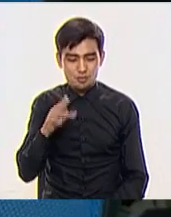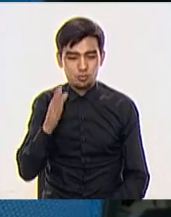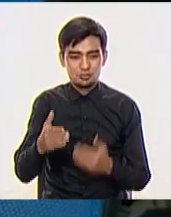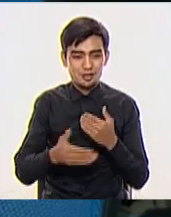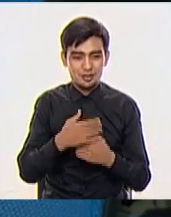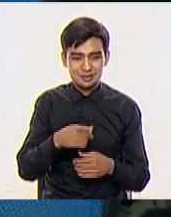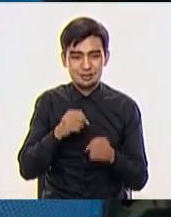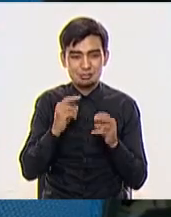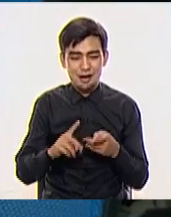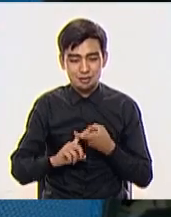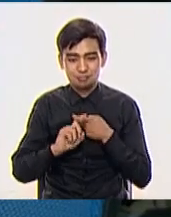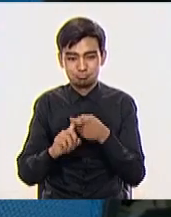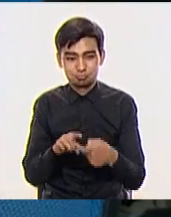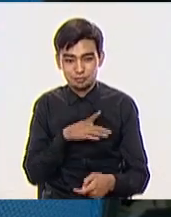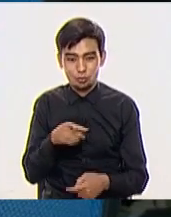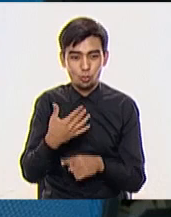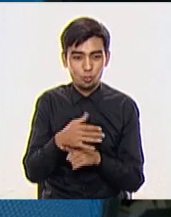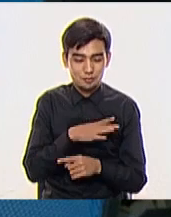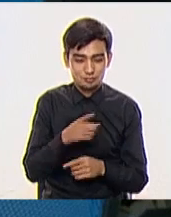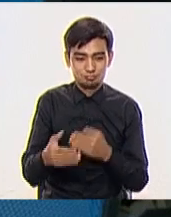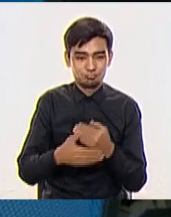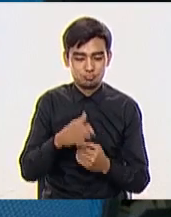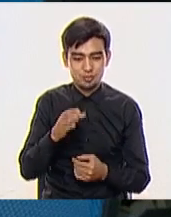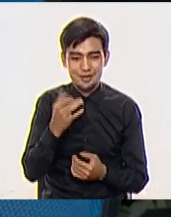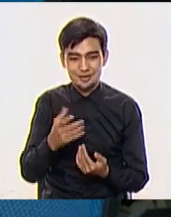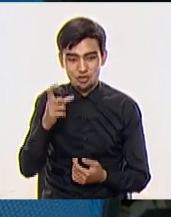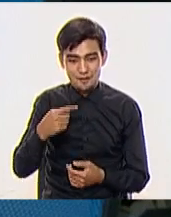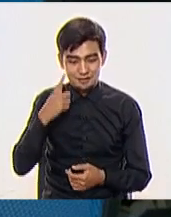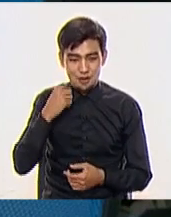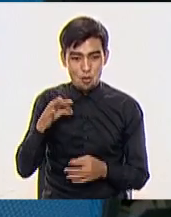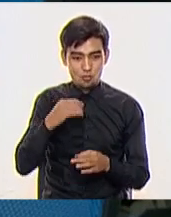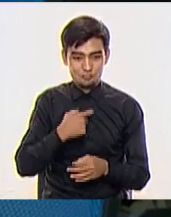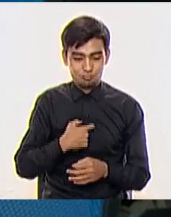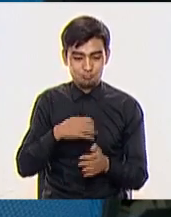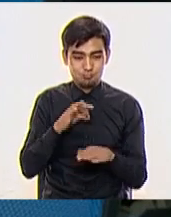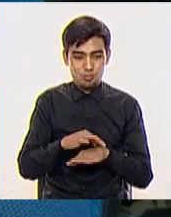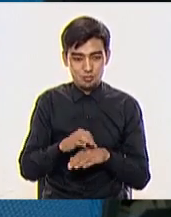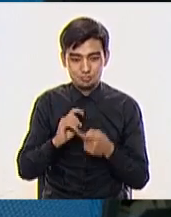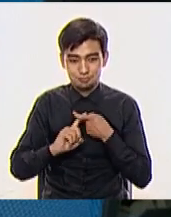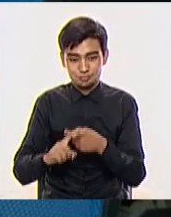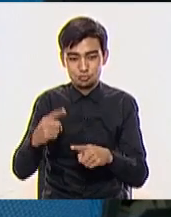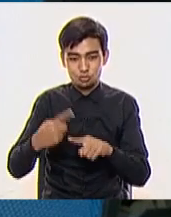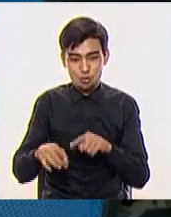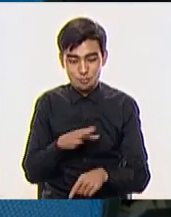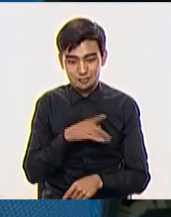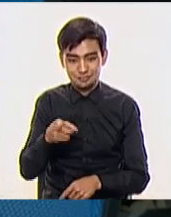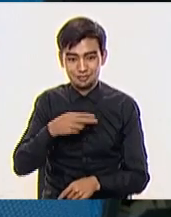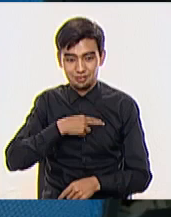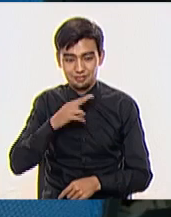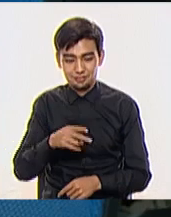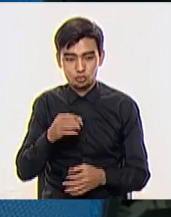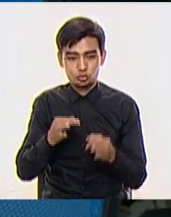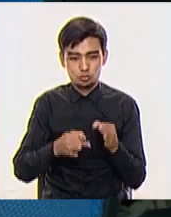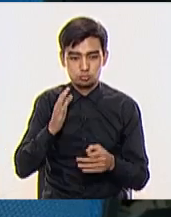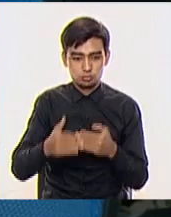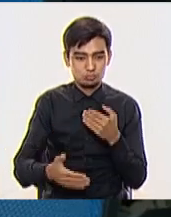за намеренное заражение коронавирусом. Отныне, если гражданин, зная о своей болезни, заразил другого, и тот умер, судить будут